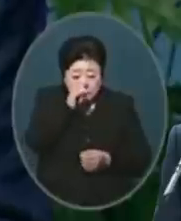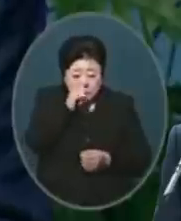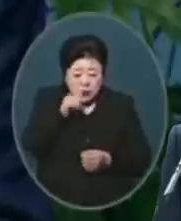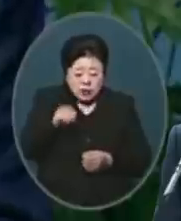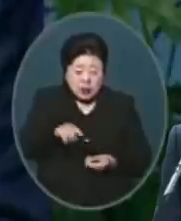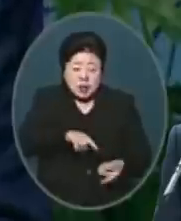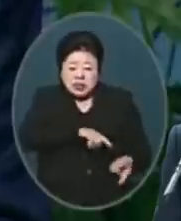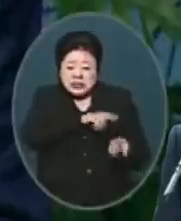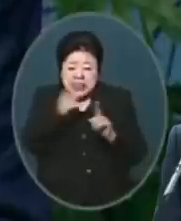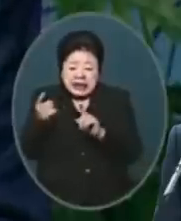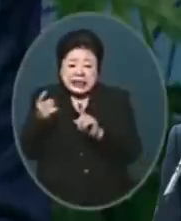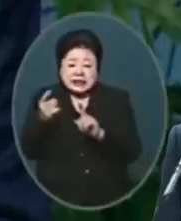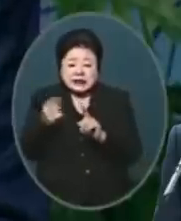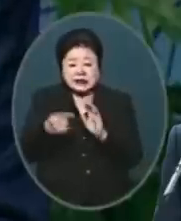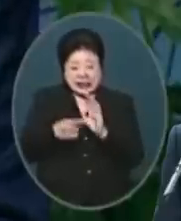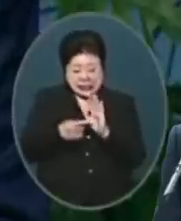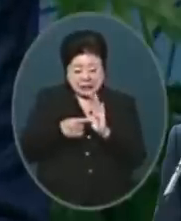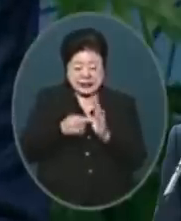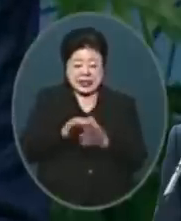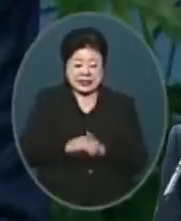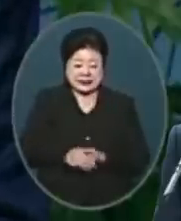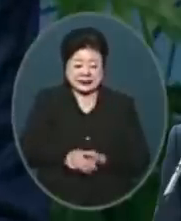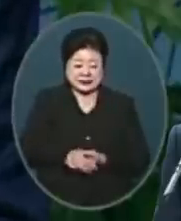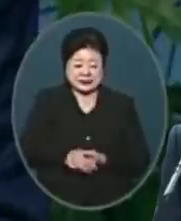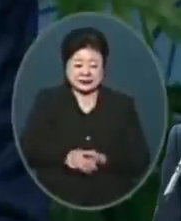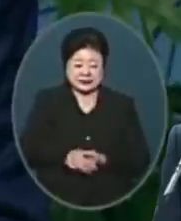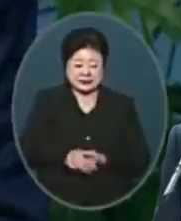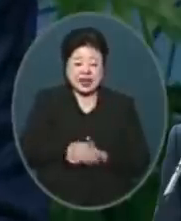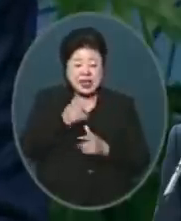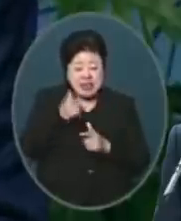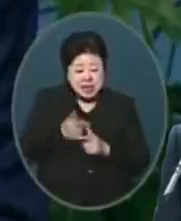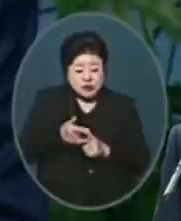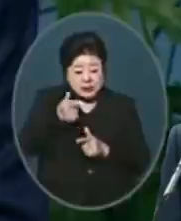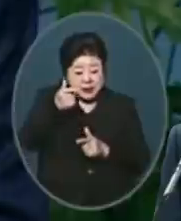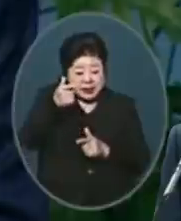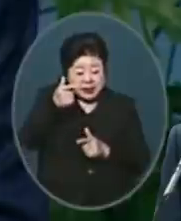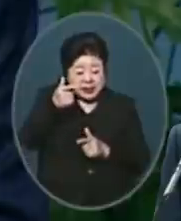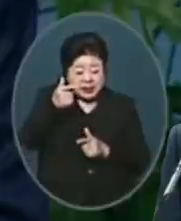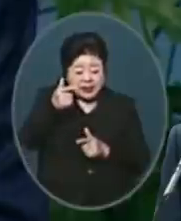살리는 실력을 나타낼 수 있는 것입니다. 그것도 예수님이